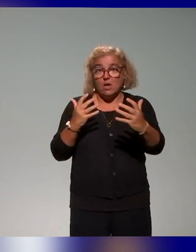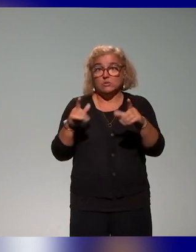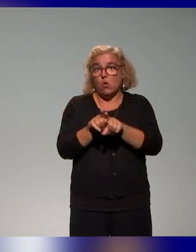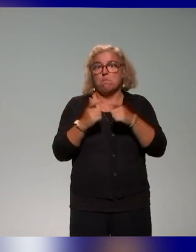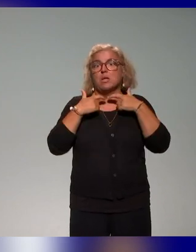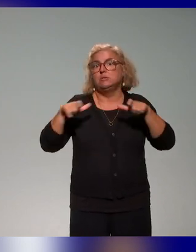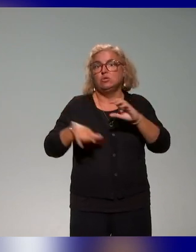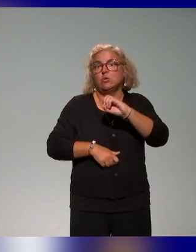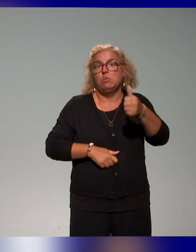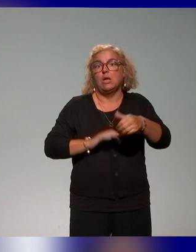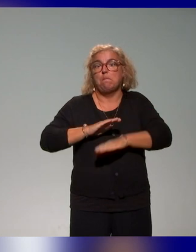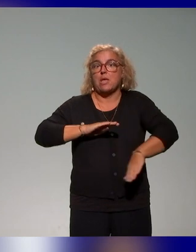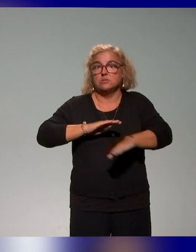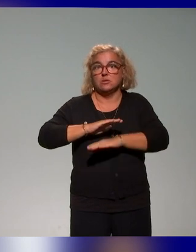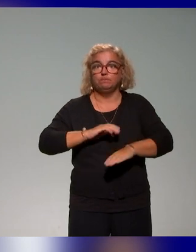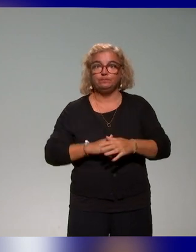numérique.